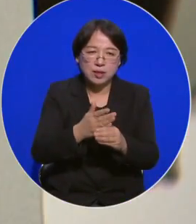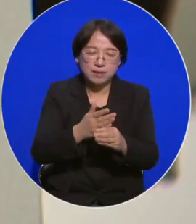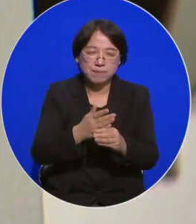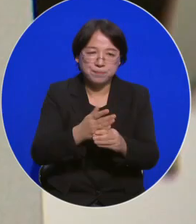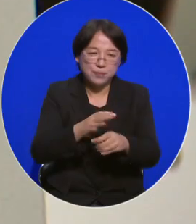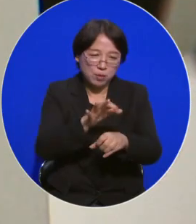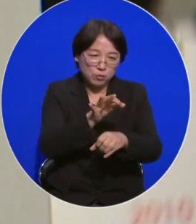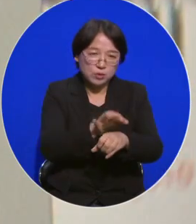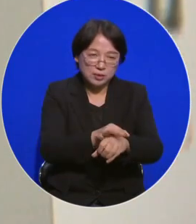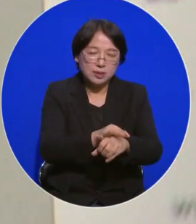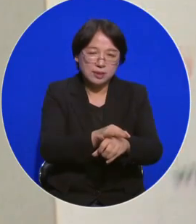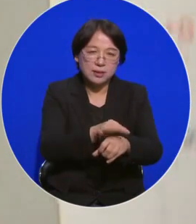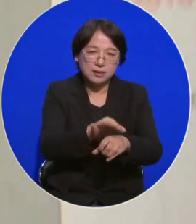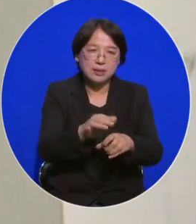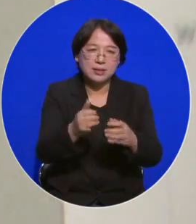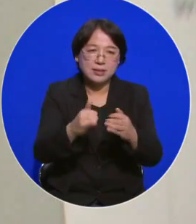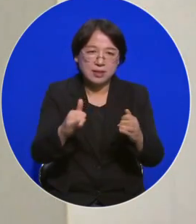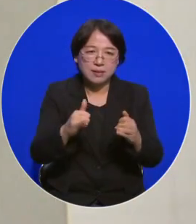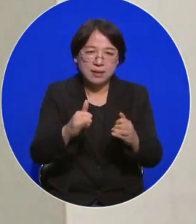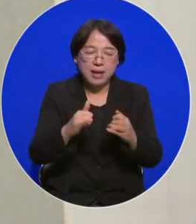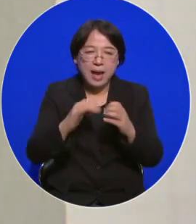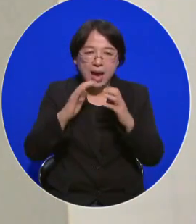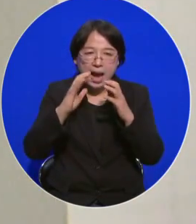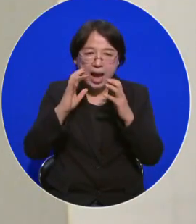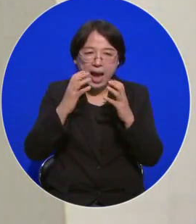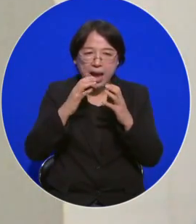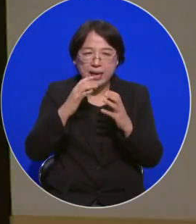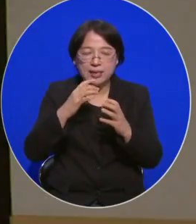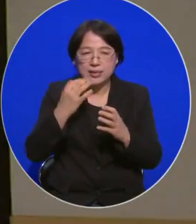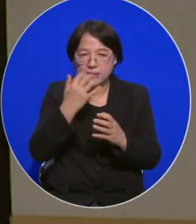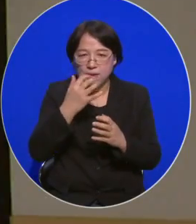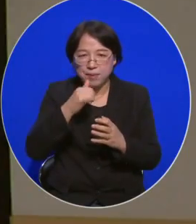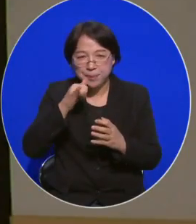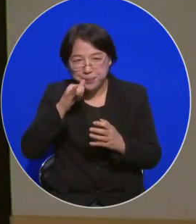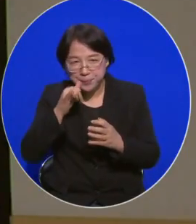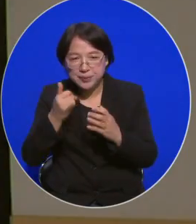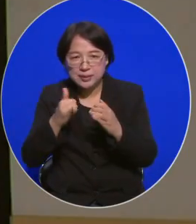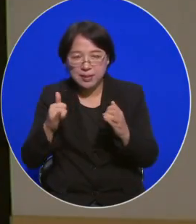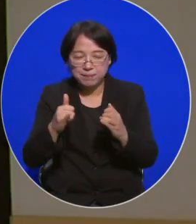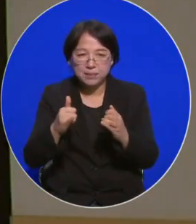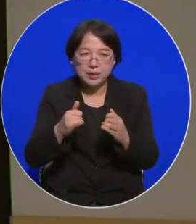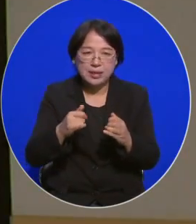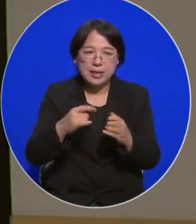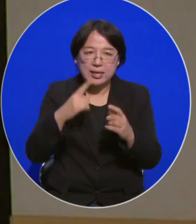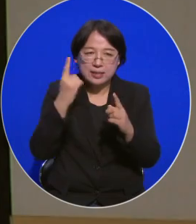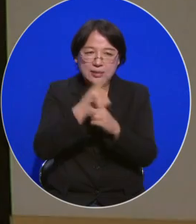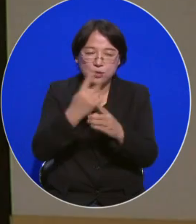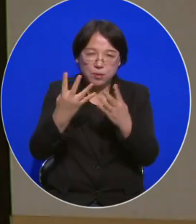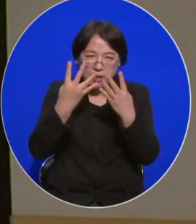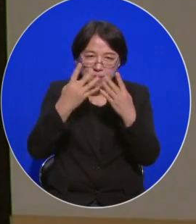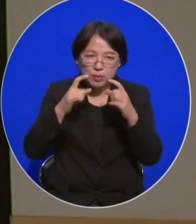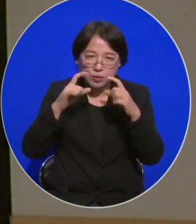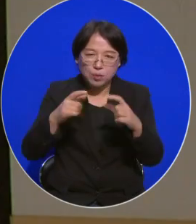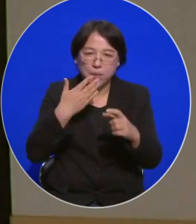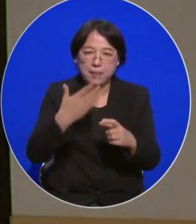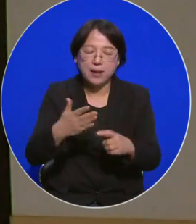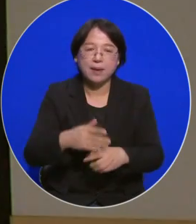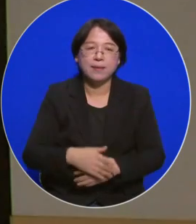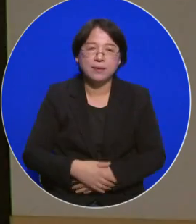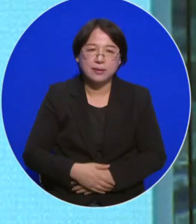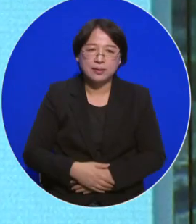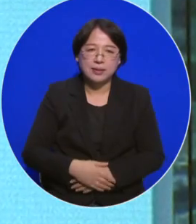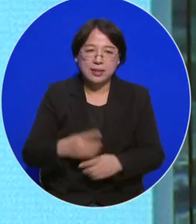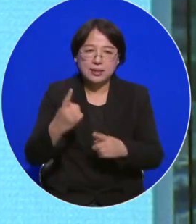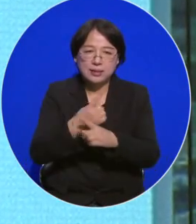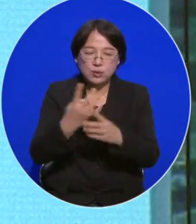소와 성기호증 치료가 필요하다고 인정되는 경우 검사 청구로 법원이 치료과목을 선고할 수 있도록 했습니다